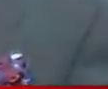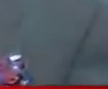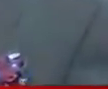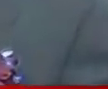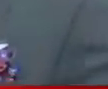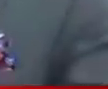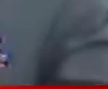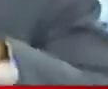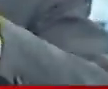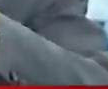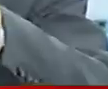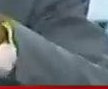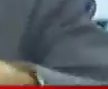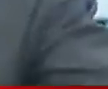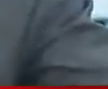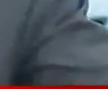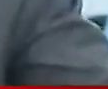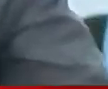Thank you.